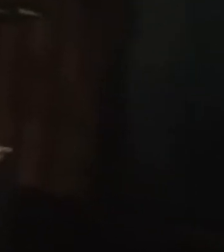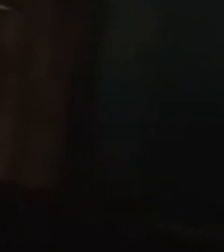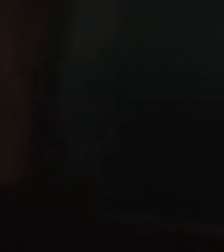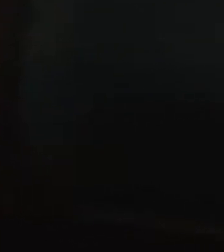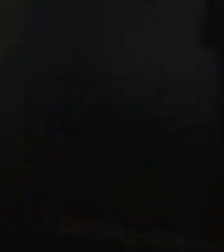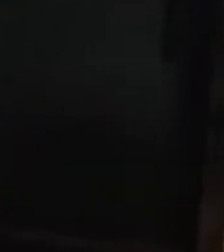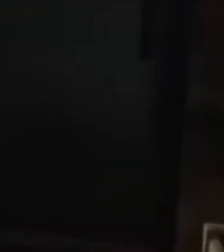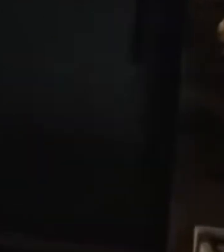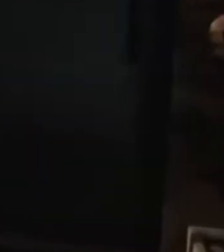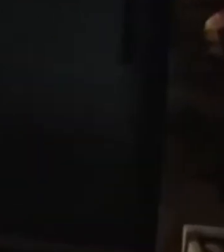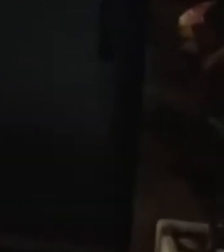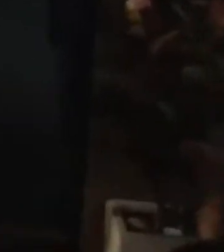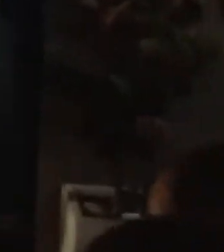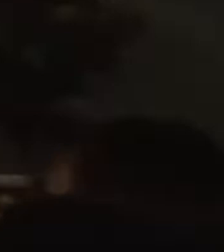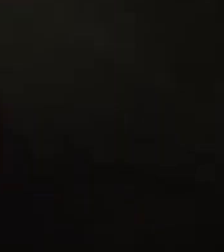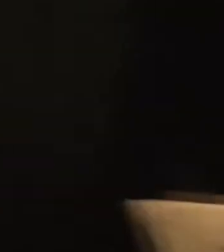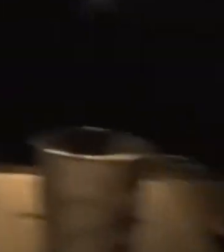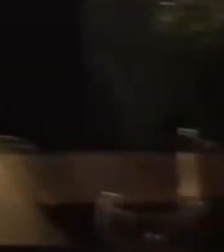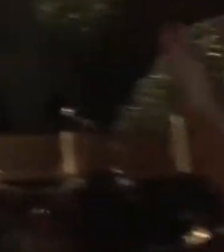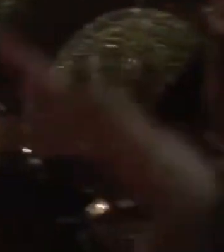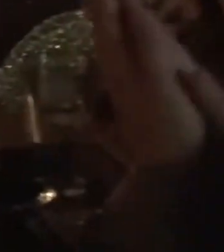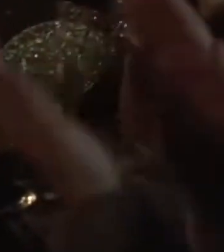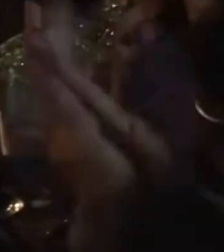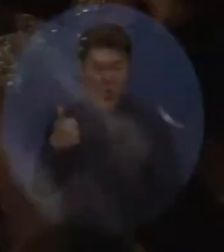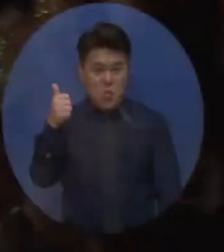아 우리 김영씨 아